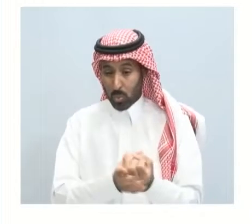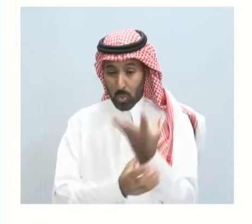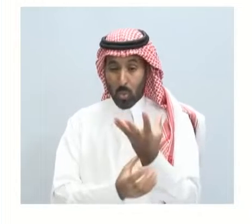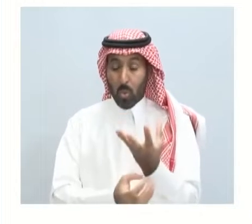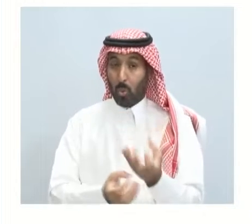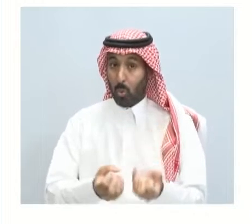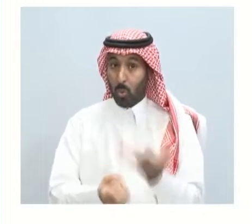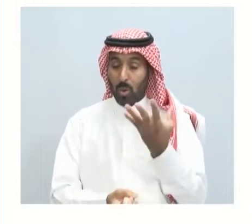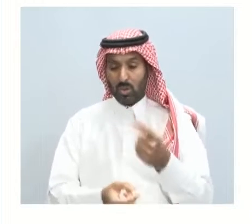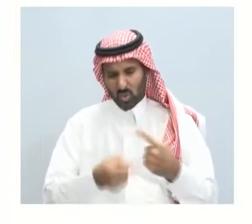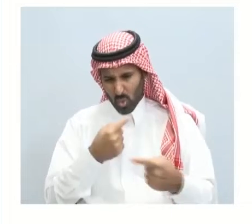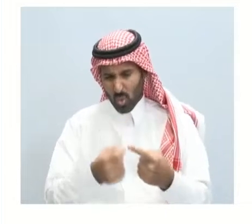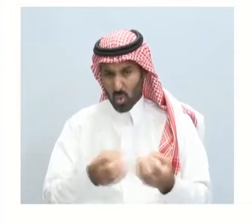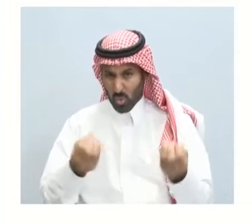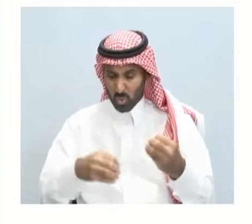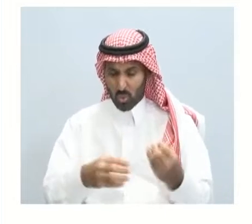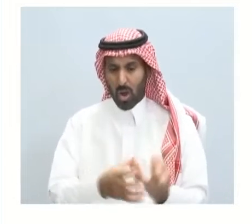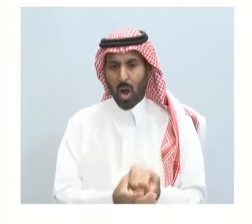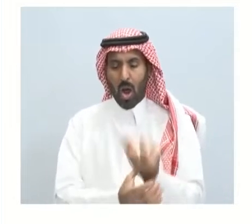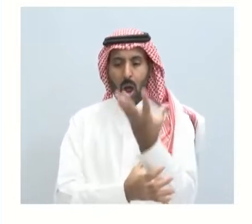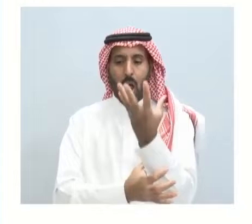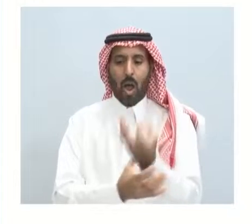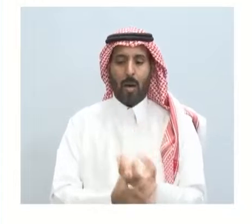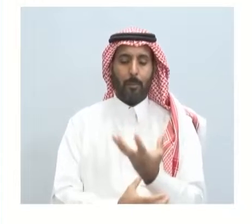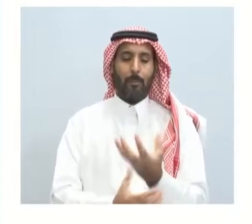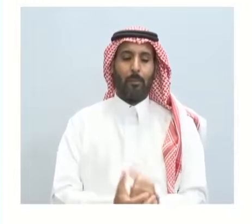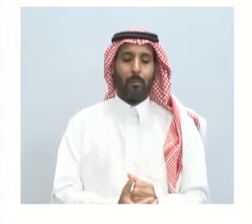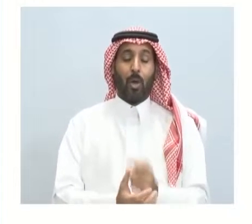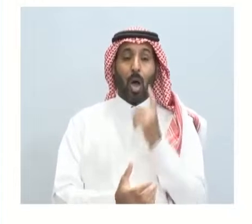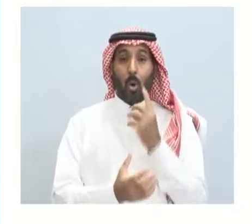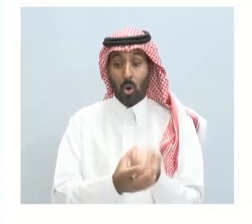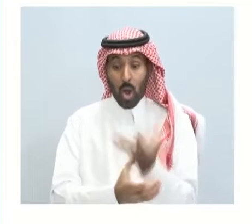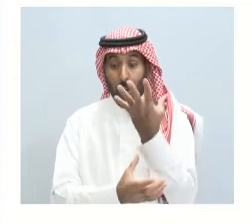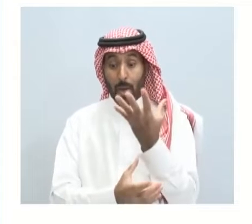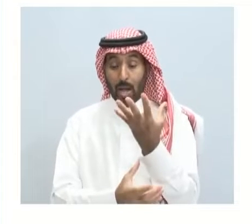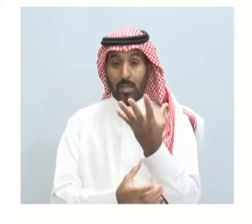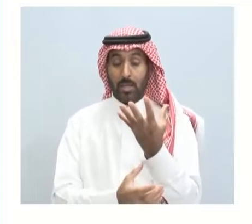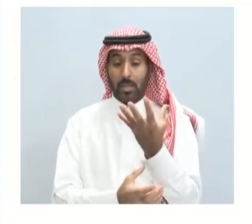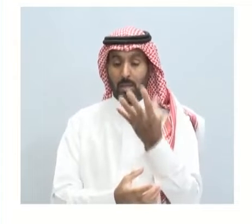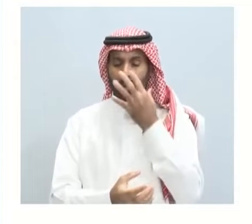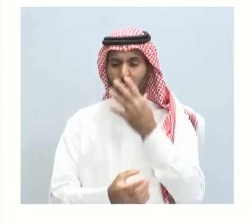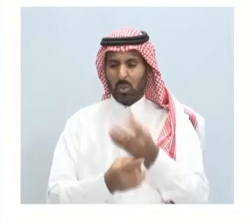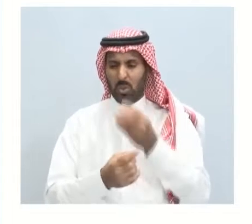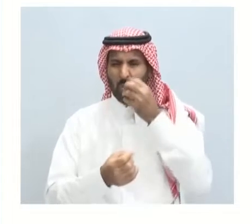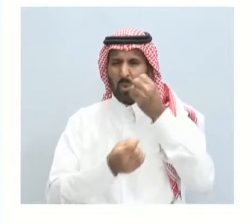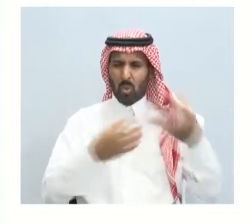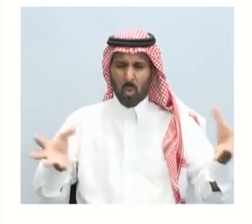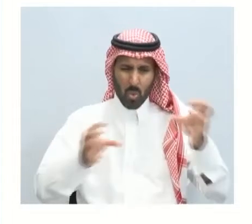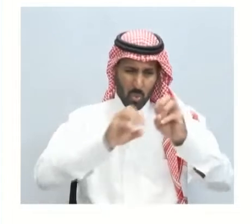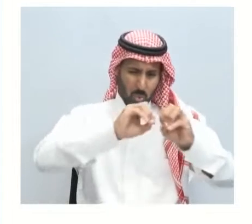كان اكبر من نشاطها الحالي حيث كانت البراكين تبعث الحمم